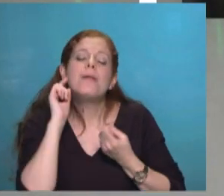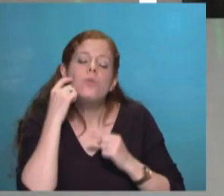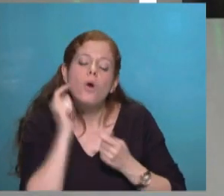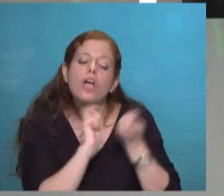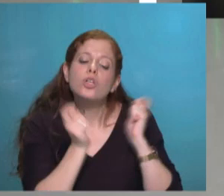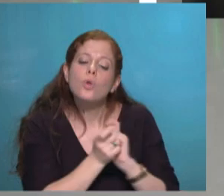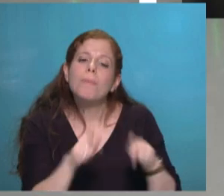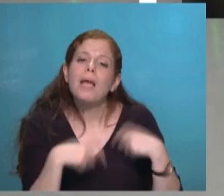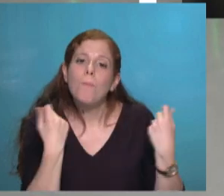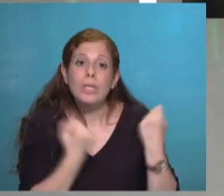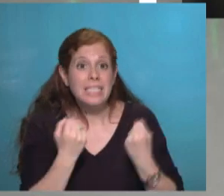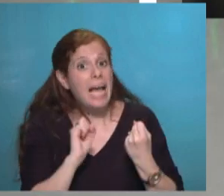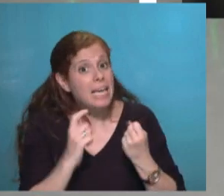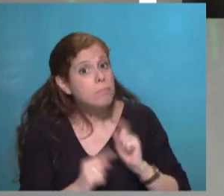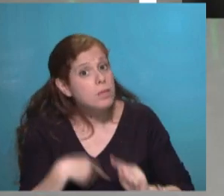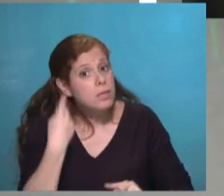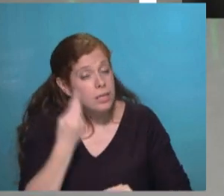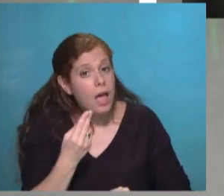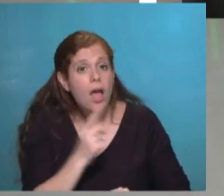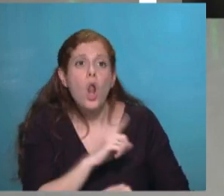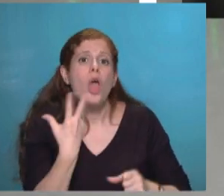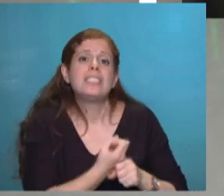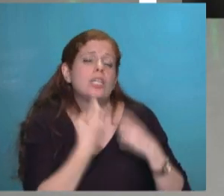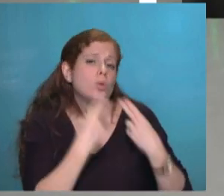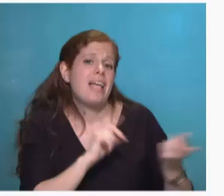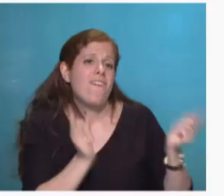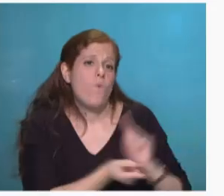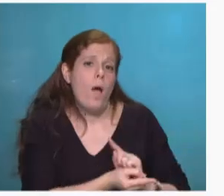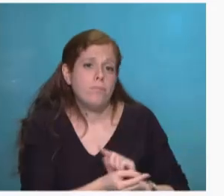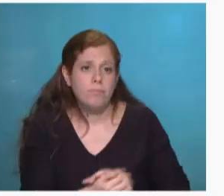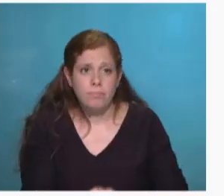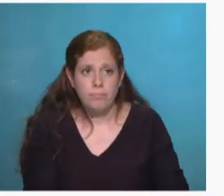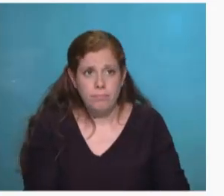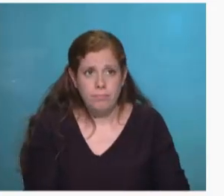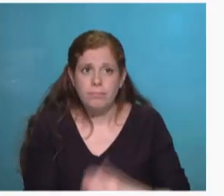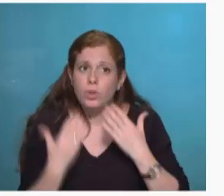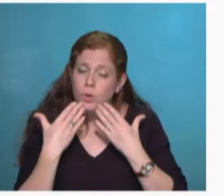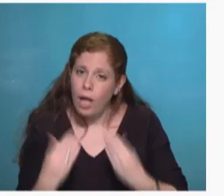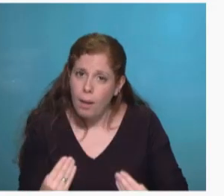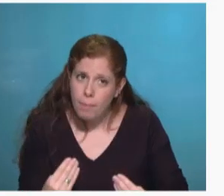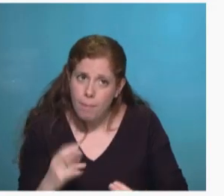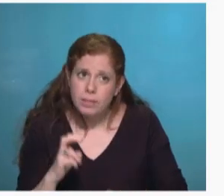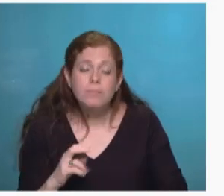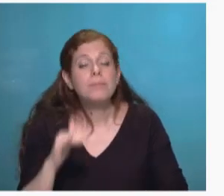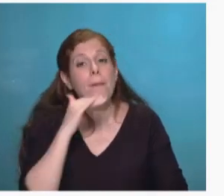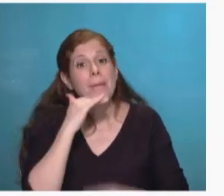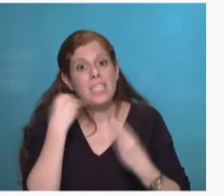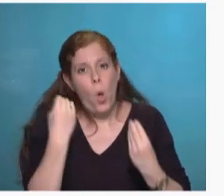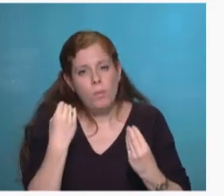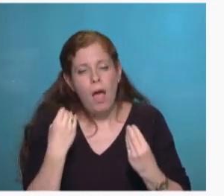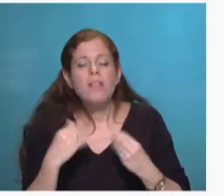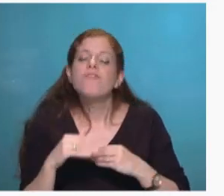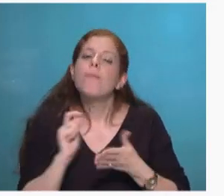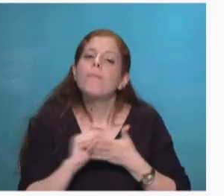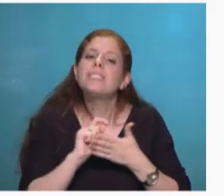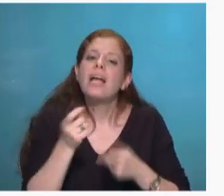הנסיעה, אם יתרחש, לא ישיג את התוצאה ההפוכה. תודה רבה, עמית. פסח מעבר לפינה, ובמשרד החקלאות